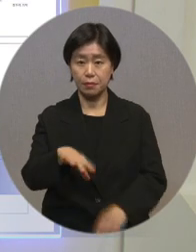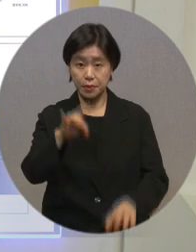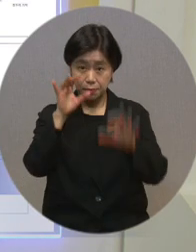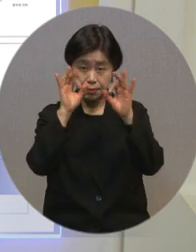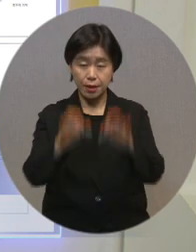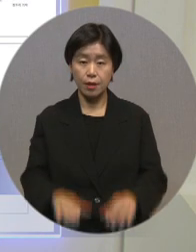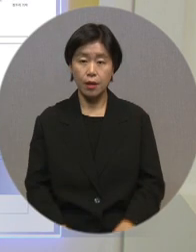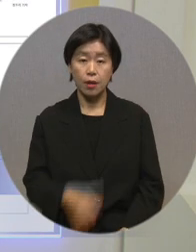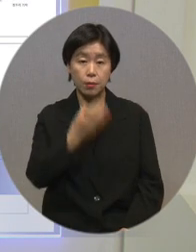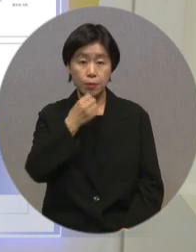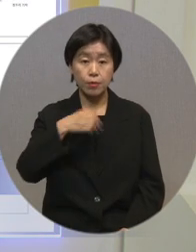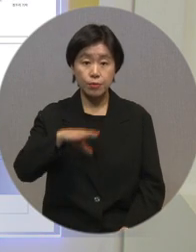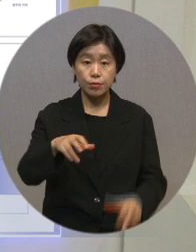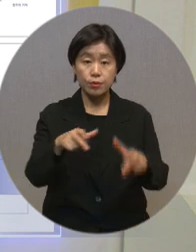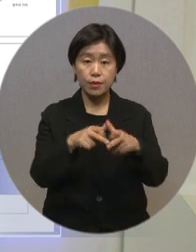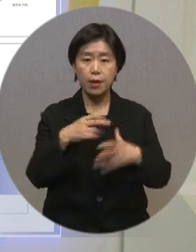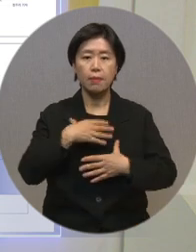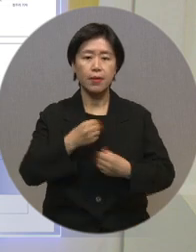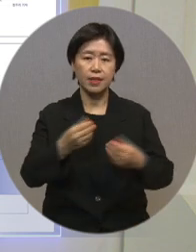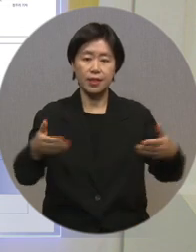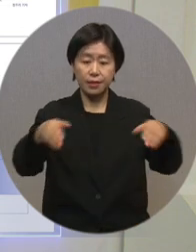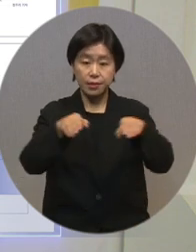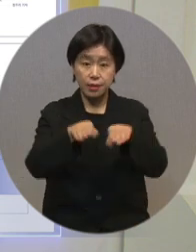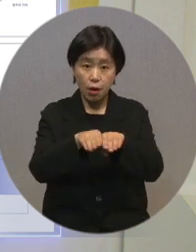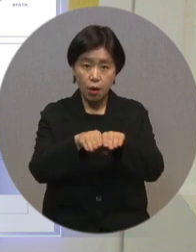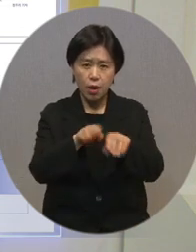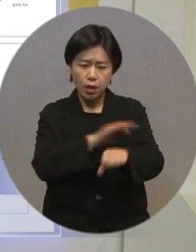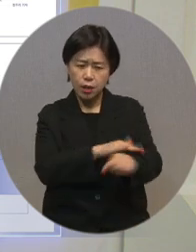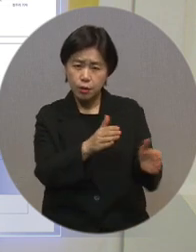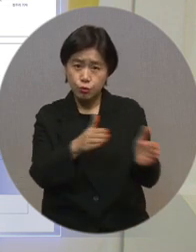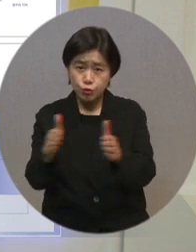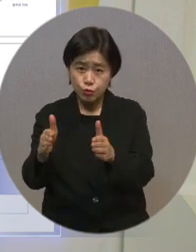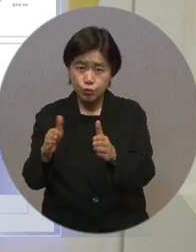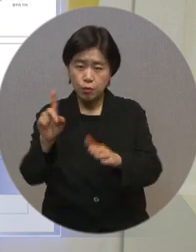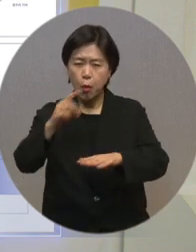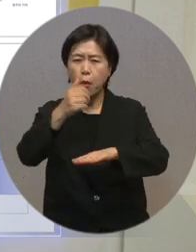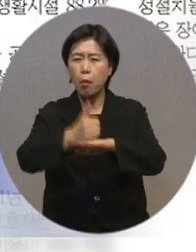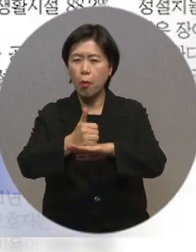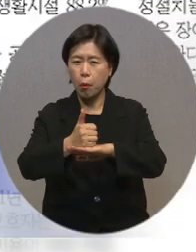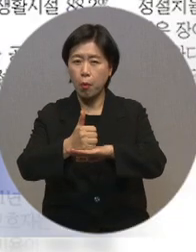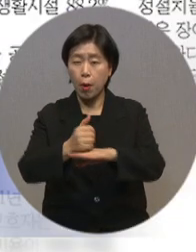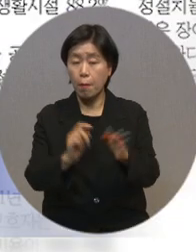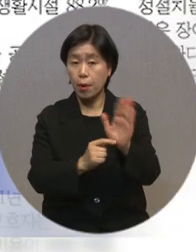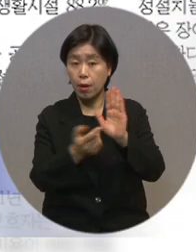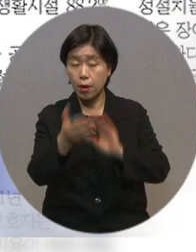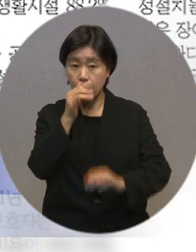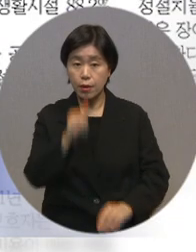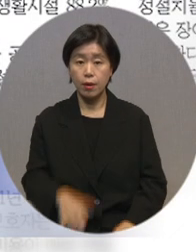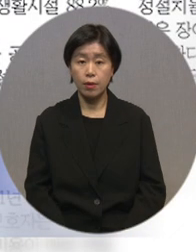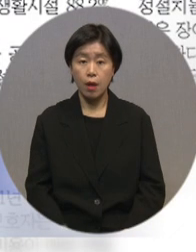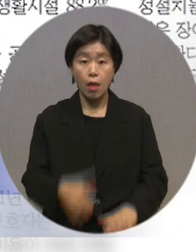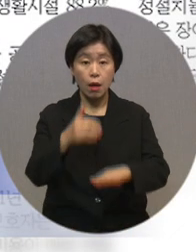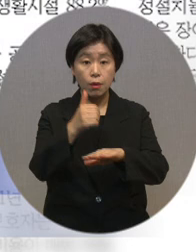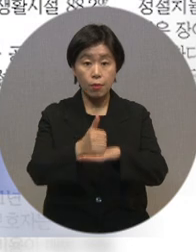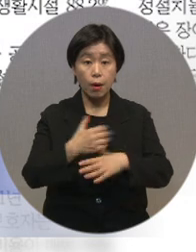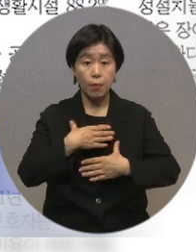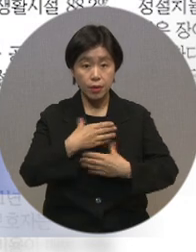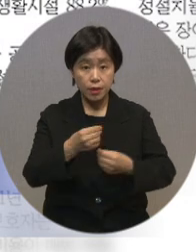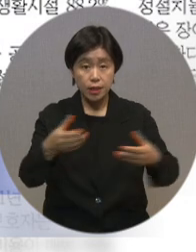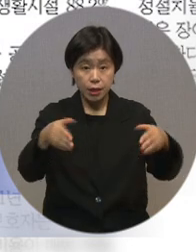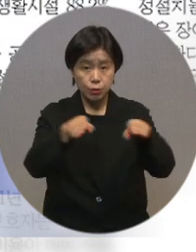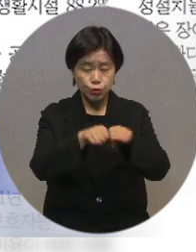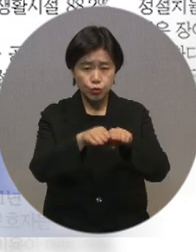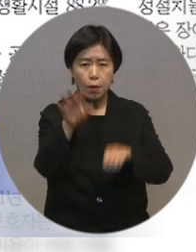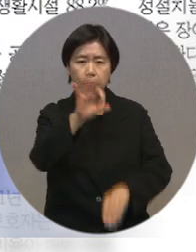보건복지부가 장애인 편의 시설 설치 현황 조사 결과를 발표했습니다 그 결과 편의 시설 설치율은